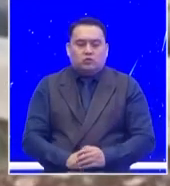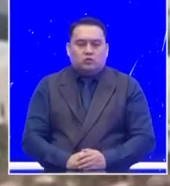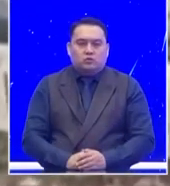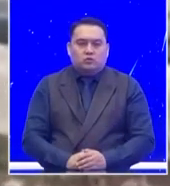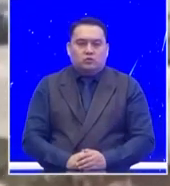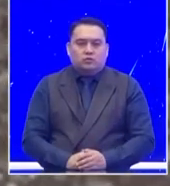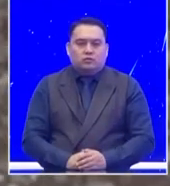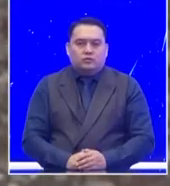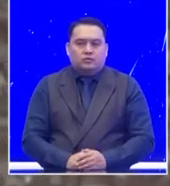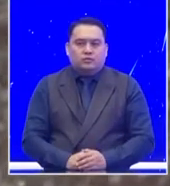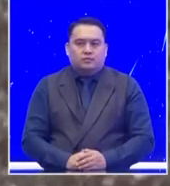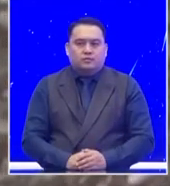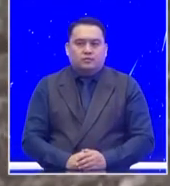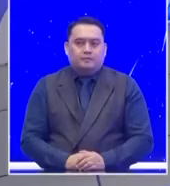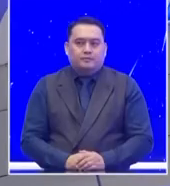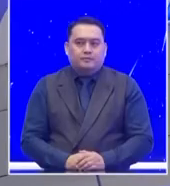непредсказуемыми.